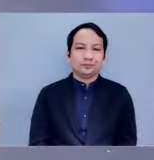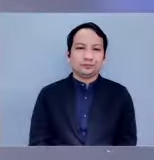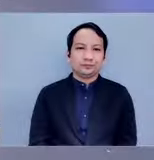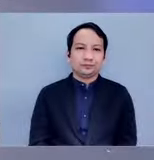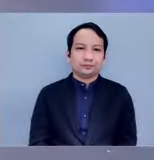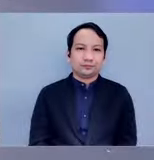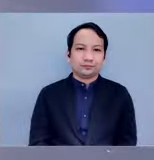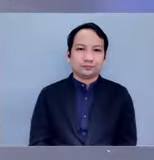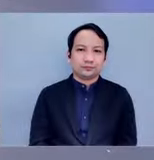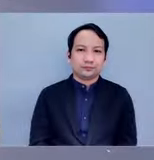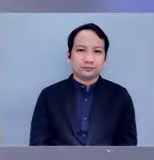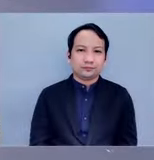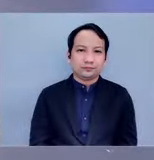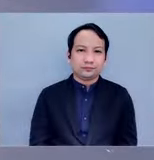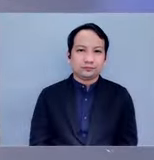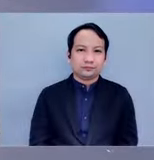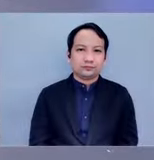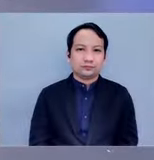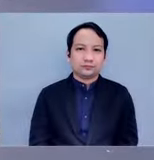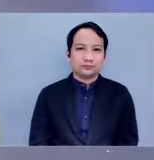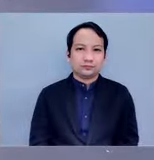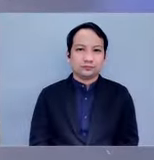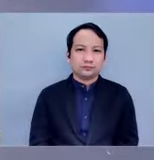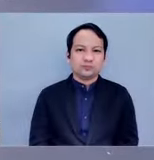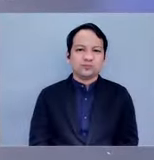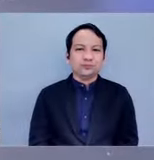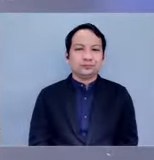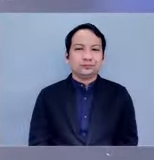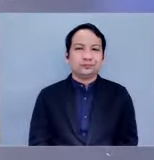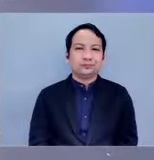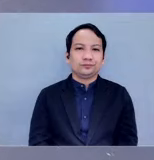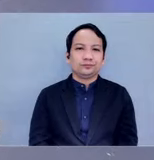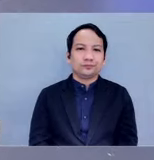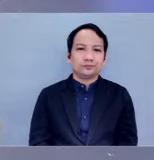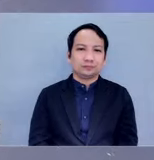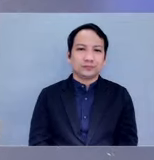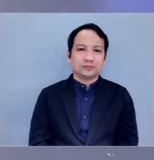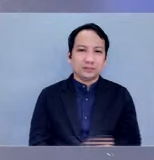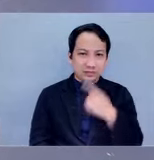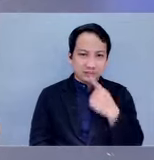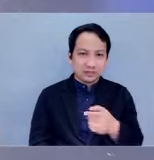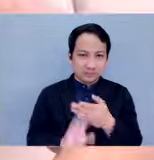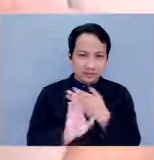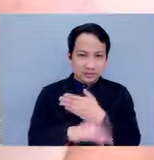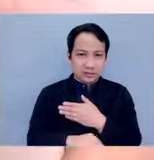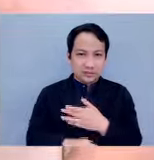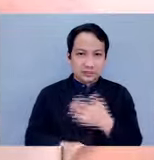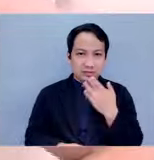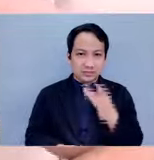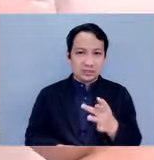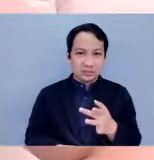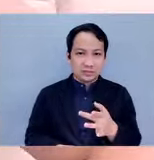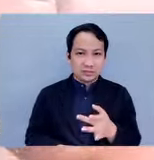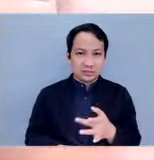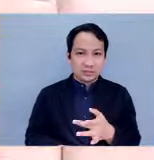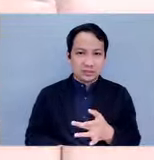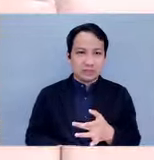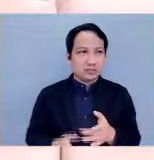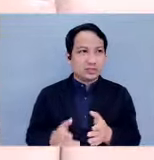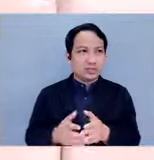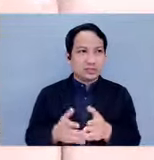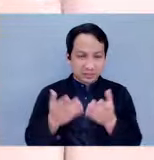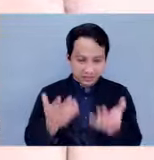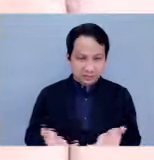Ay, sarap! Ay, sarap! Buti bumalik ka! Buhay pa, buhay pa! Hindi yun ang papas, nagdalin po ako ng 10 pounds! Hindi